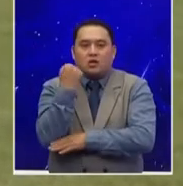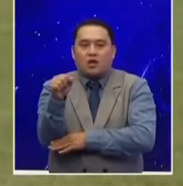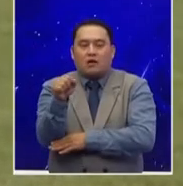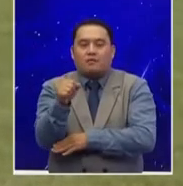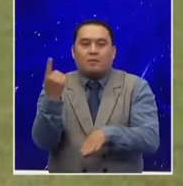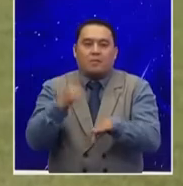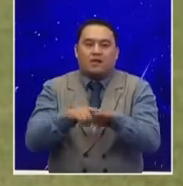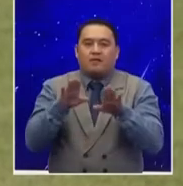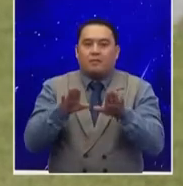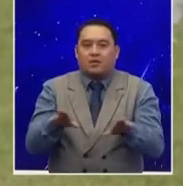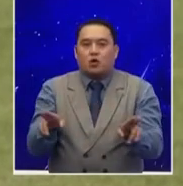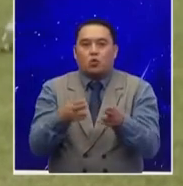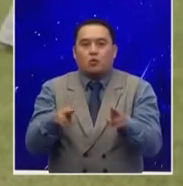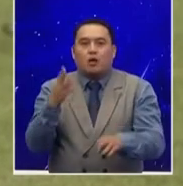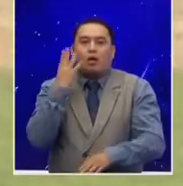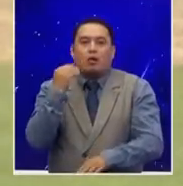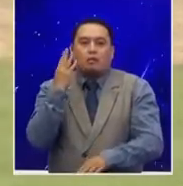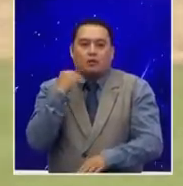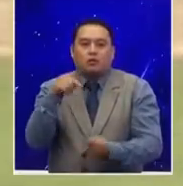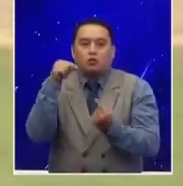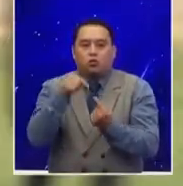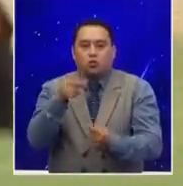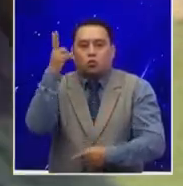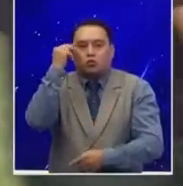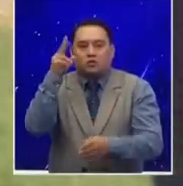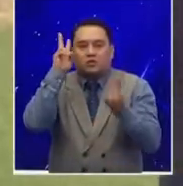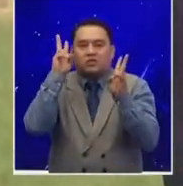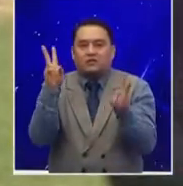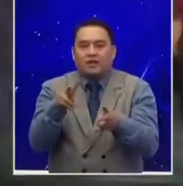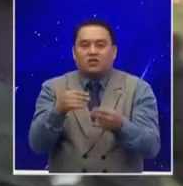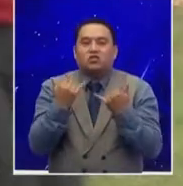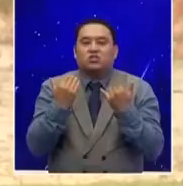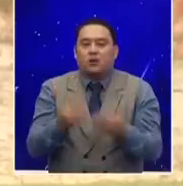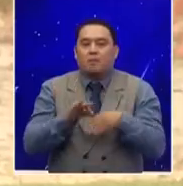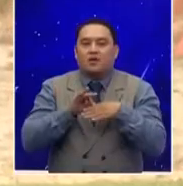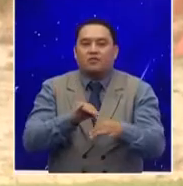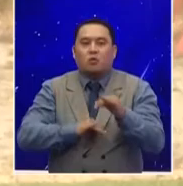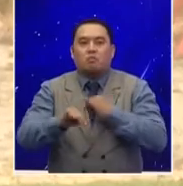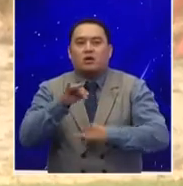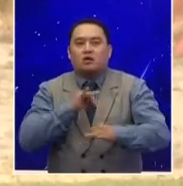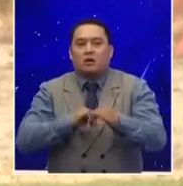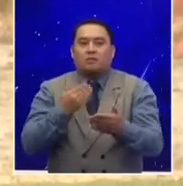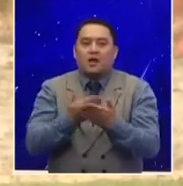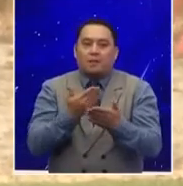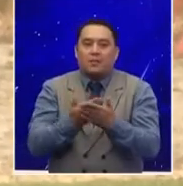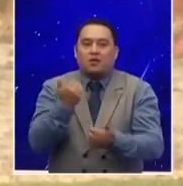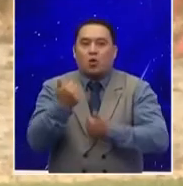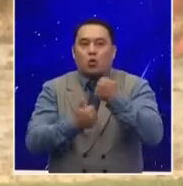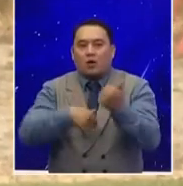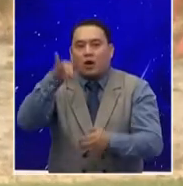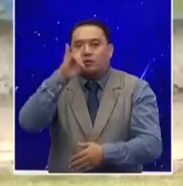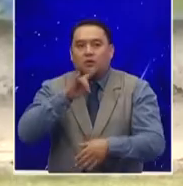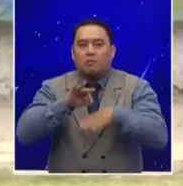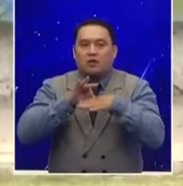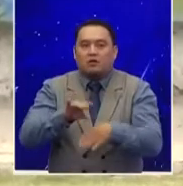на первое место – клуб «Алматы». Пока что точная дата чемпионата неизвестна, но уже сейчас ведутся переговоры. Предварительно первый тур Кубка Казахстана